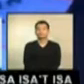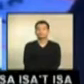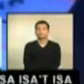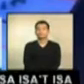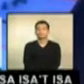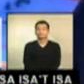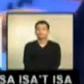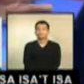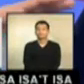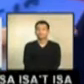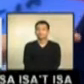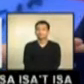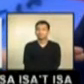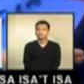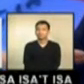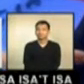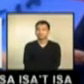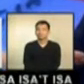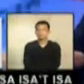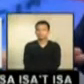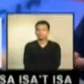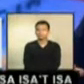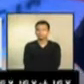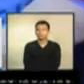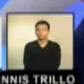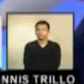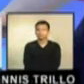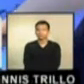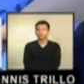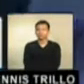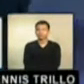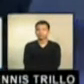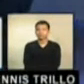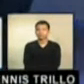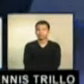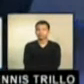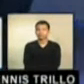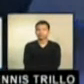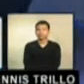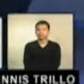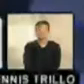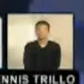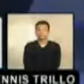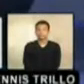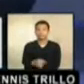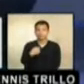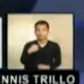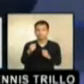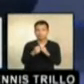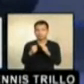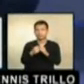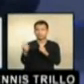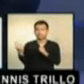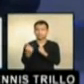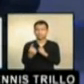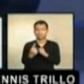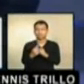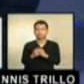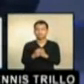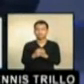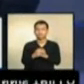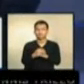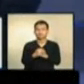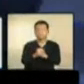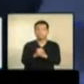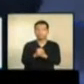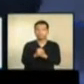So, safe na po, Nay. Yun yung mga anak. Andito na yung ating kapulisan. In fact, meron pa siyang kasama ibang pulis para masiguro yung... Sir, sa amin safety.